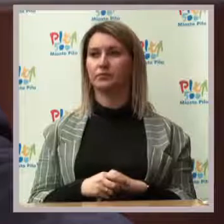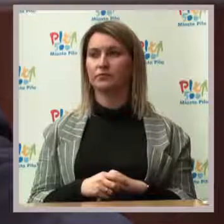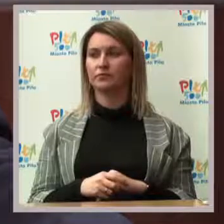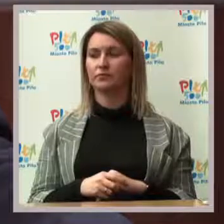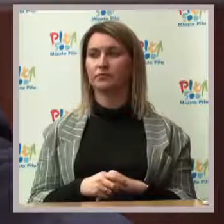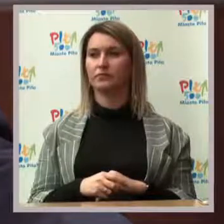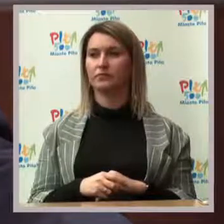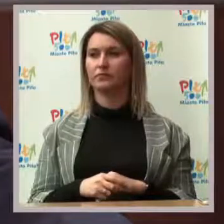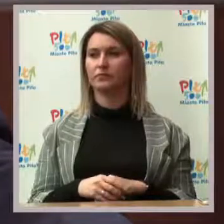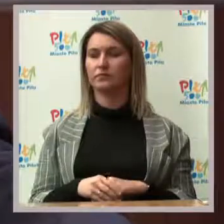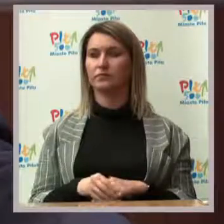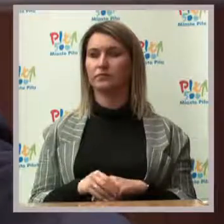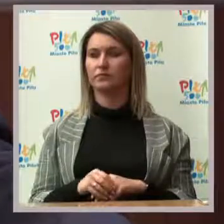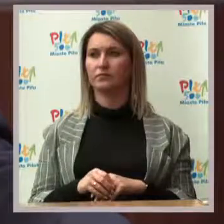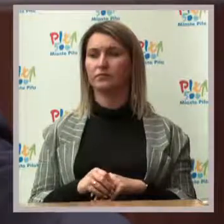Tak się składa, że